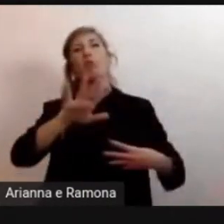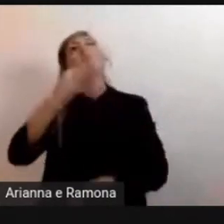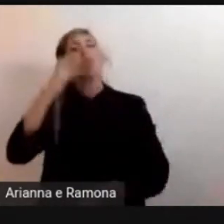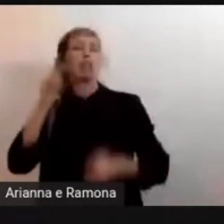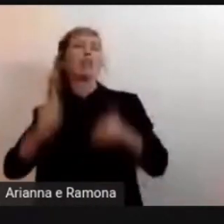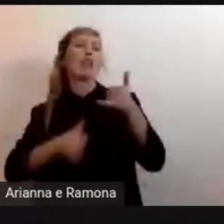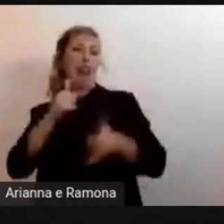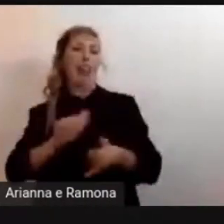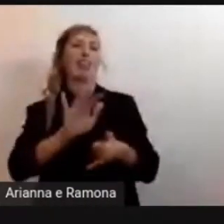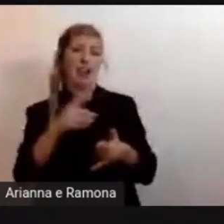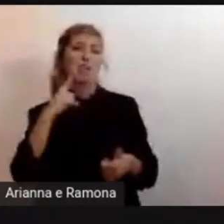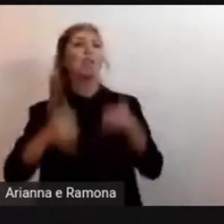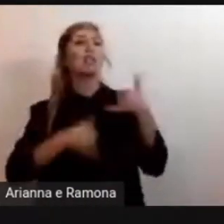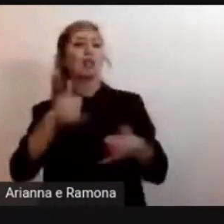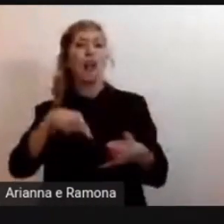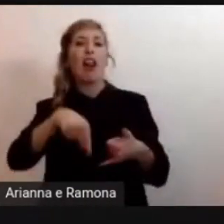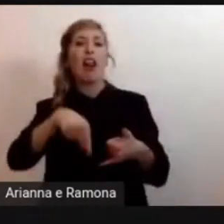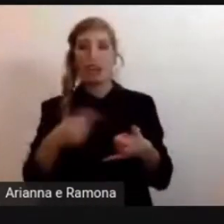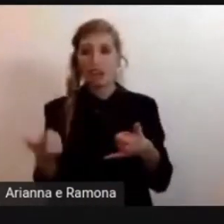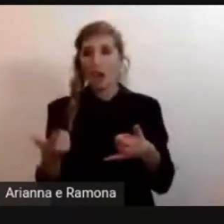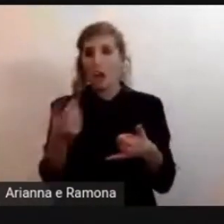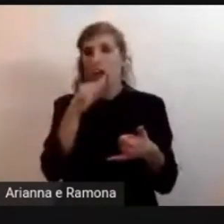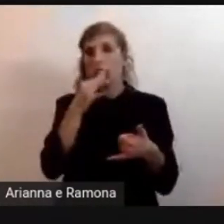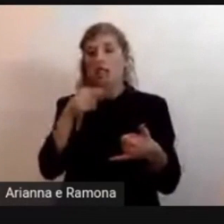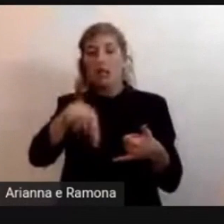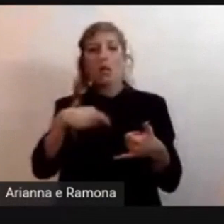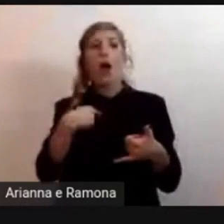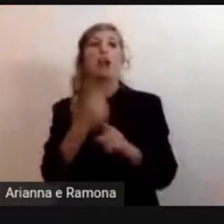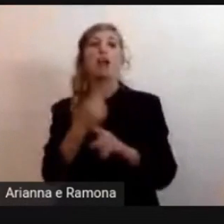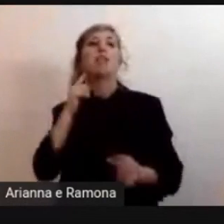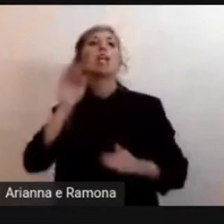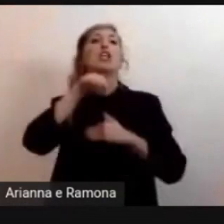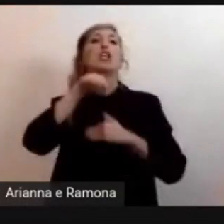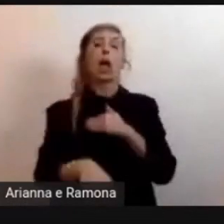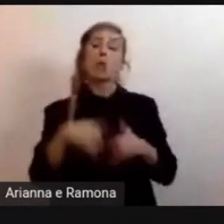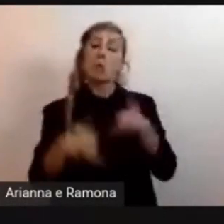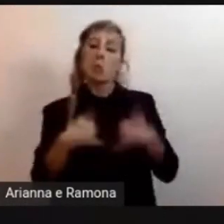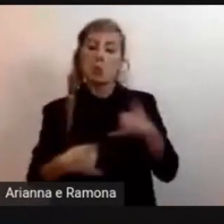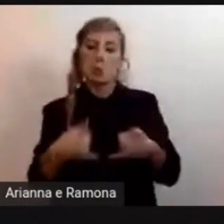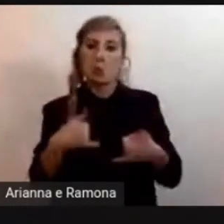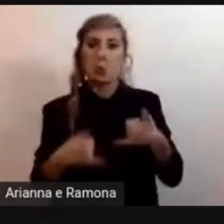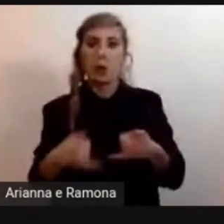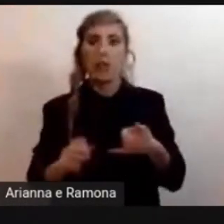bicicletta che poi in discesa e poi